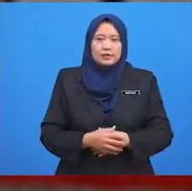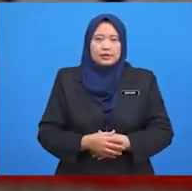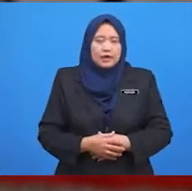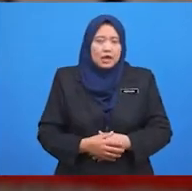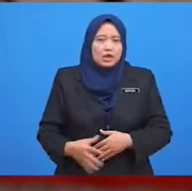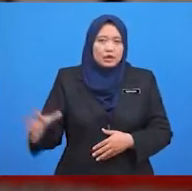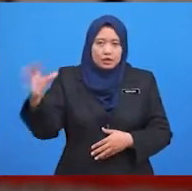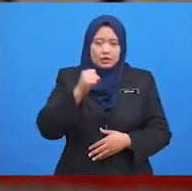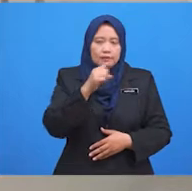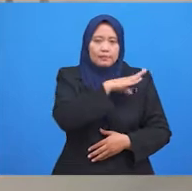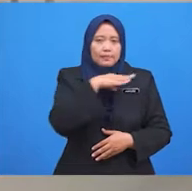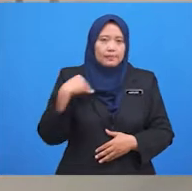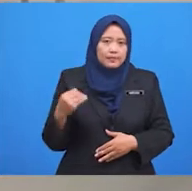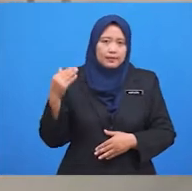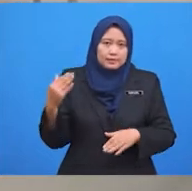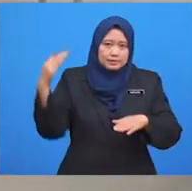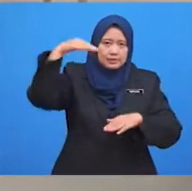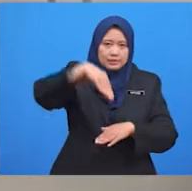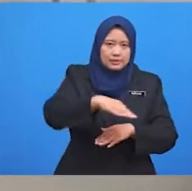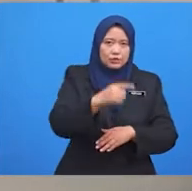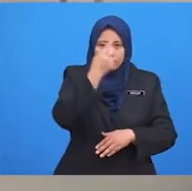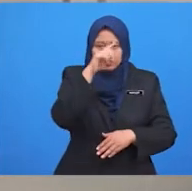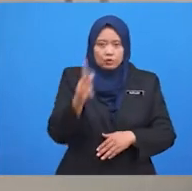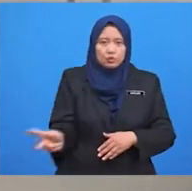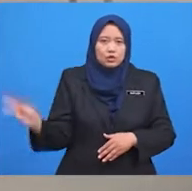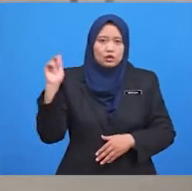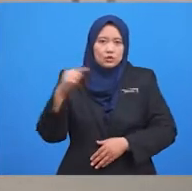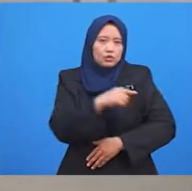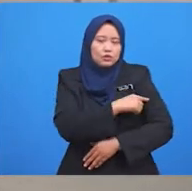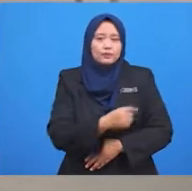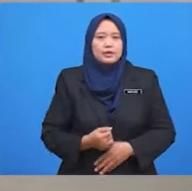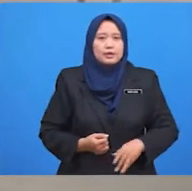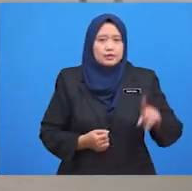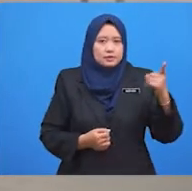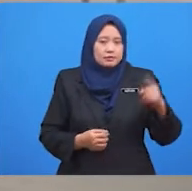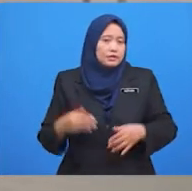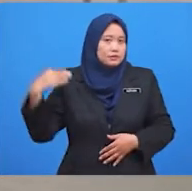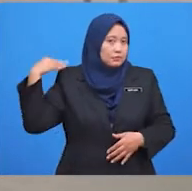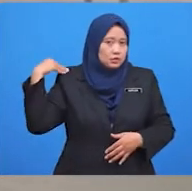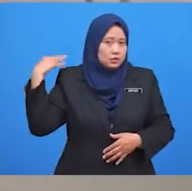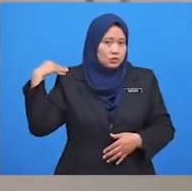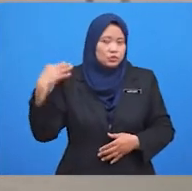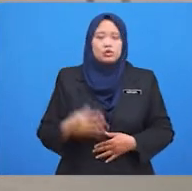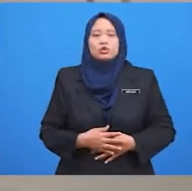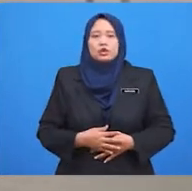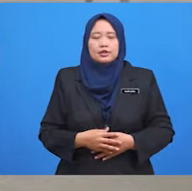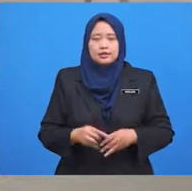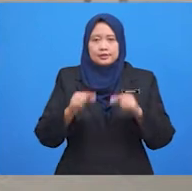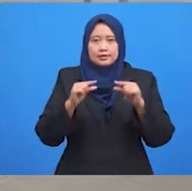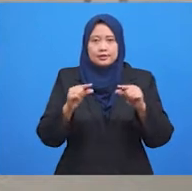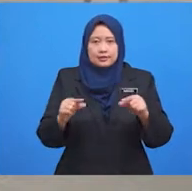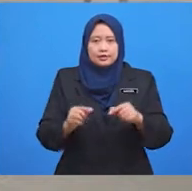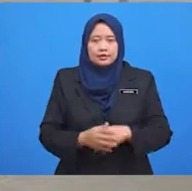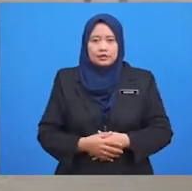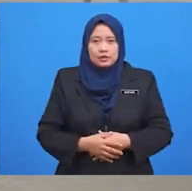bagi menguatkan otot. Langkah yang ke-11, bahagian bahu, gerakan prop dan